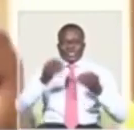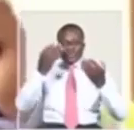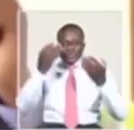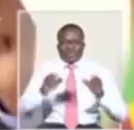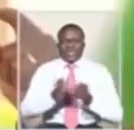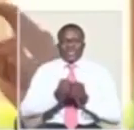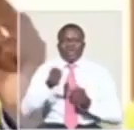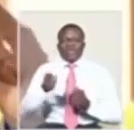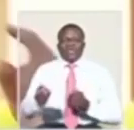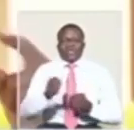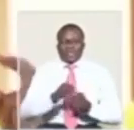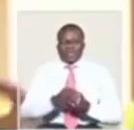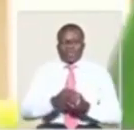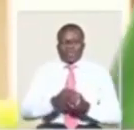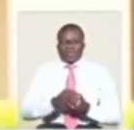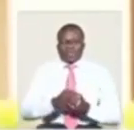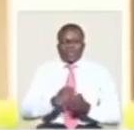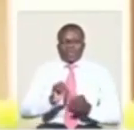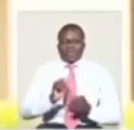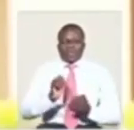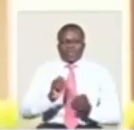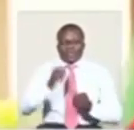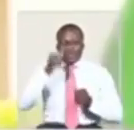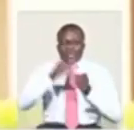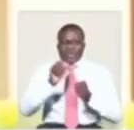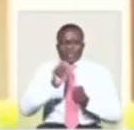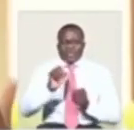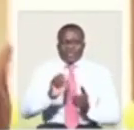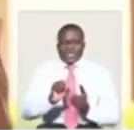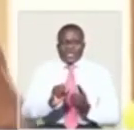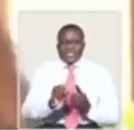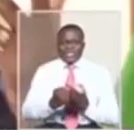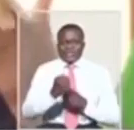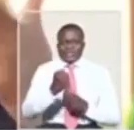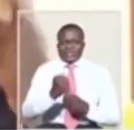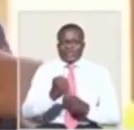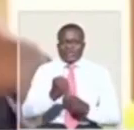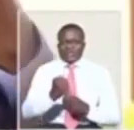ces peuples ont renié donc leur lien avec le Congo.